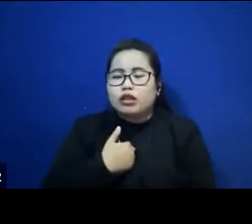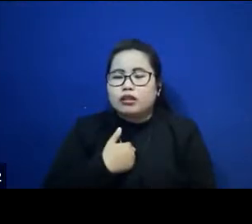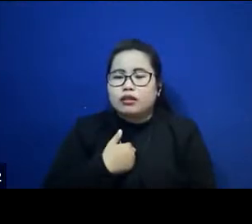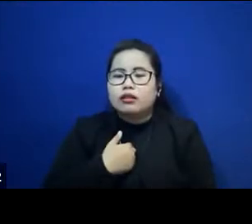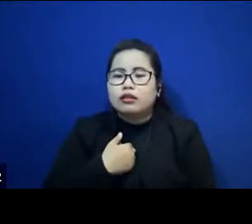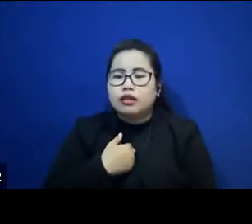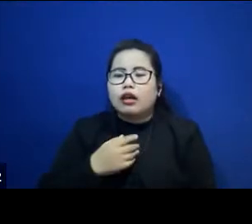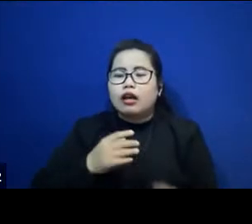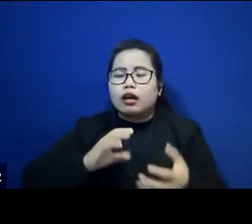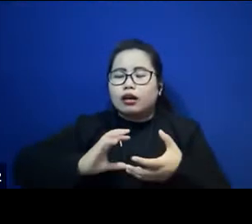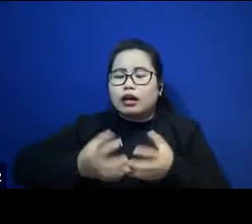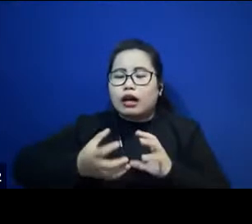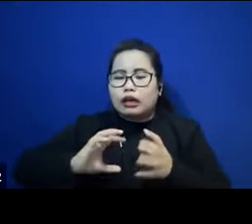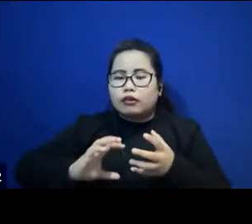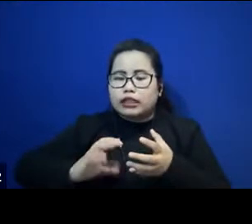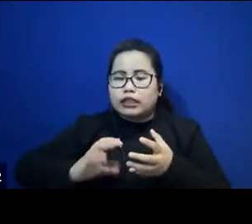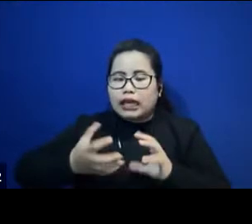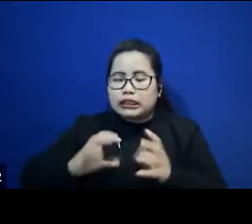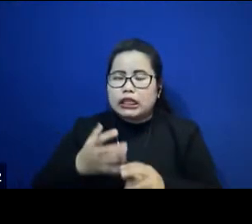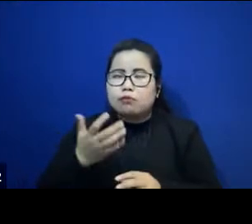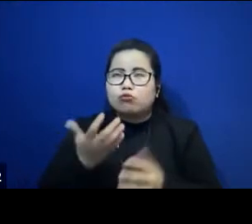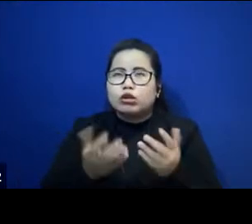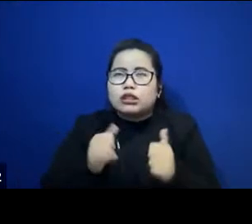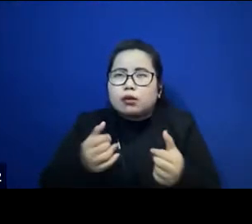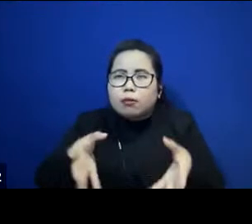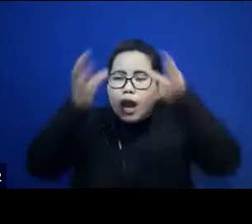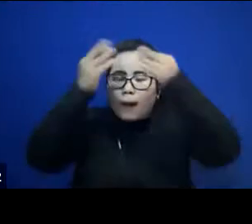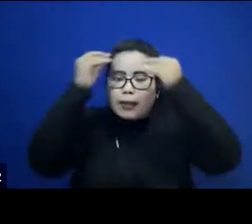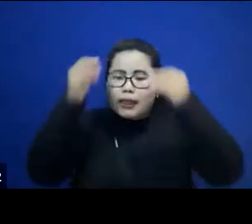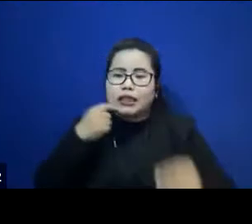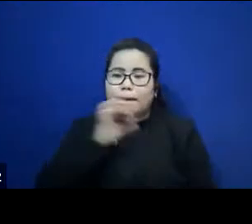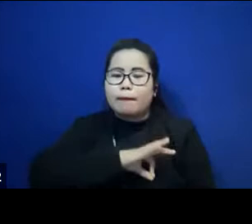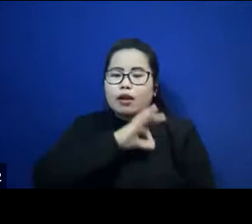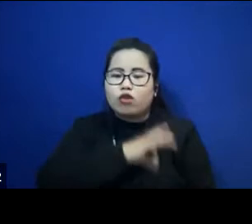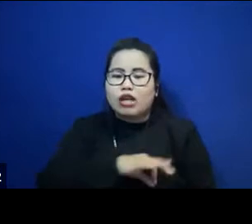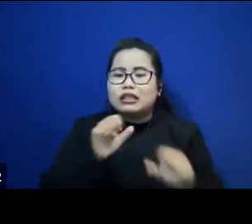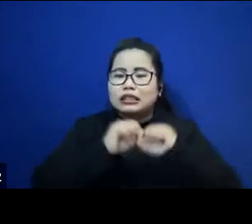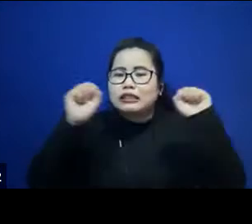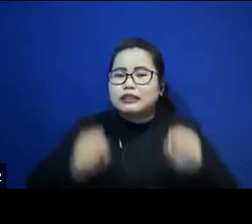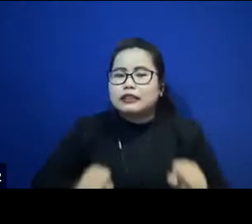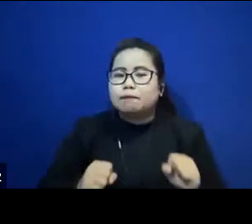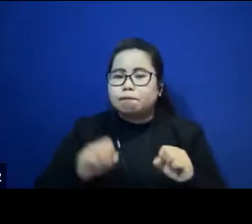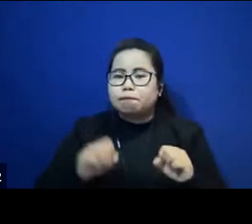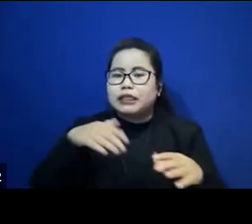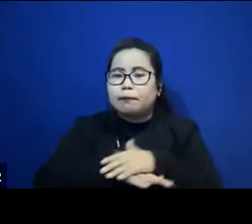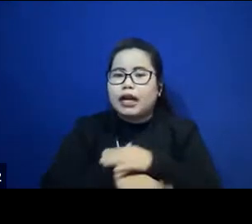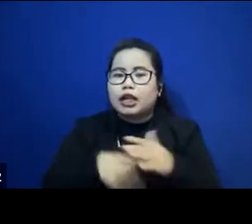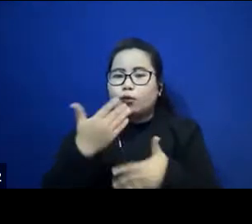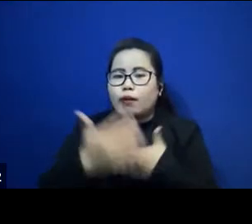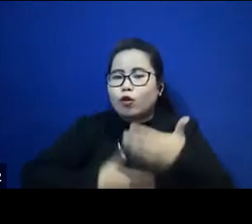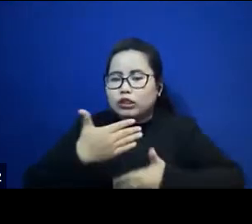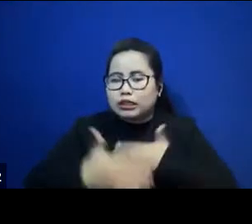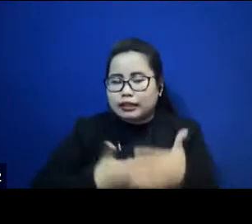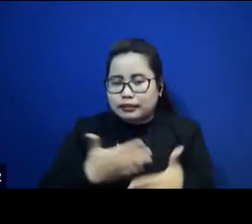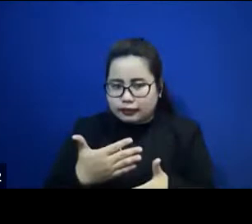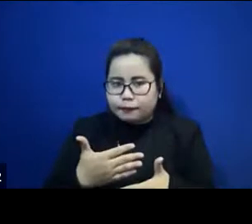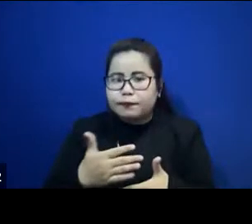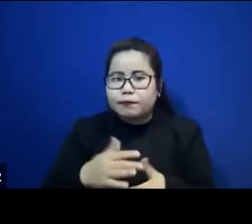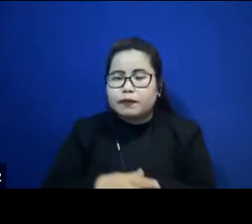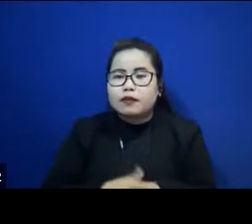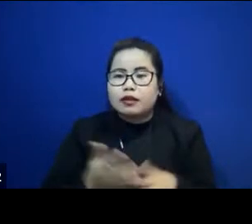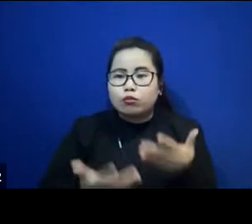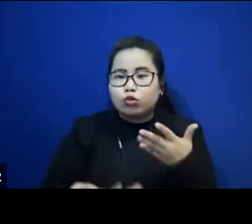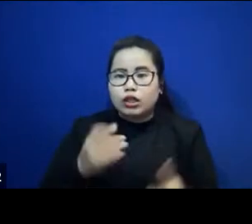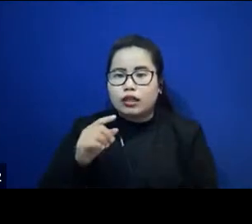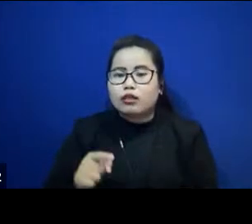akhirnya memahami Jalan pengumpul pemanfaatan sistem penyimpanannya kepengurusannya ini itu ya